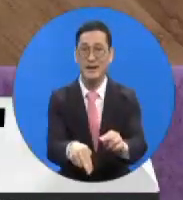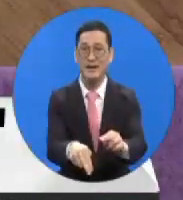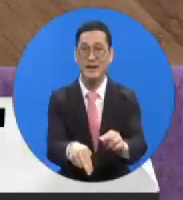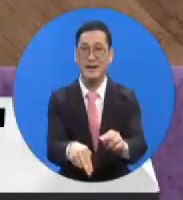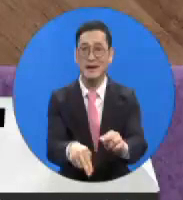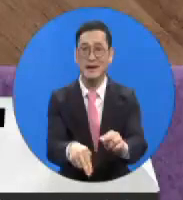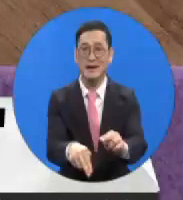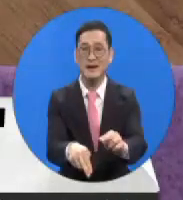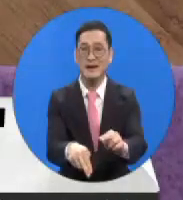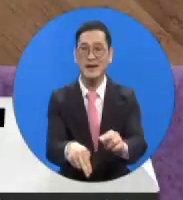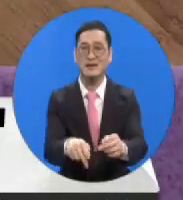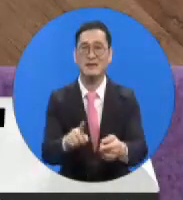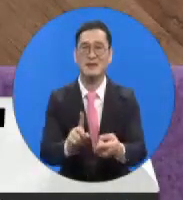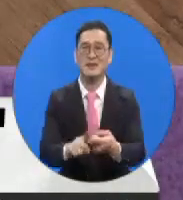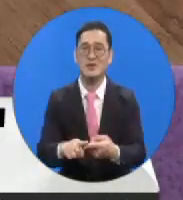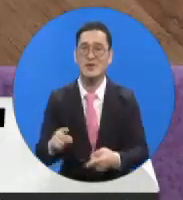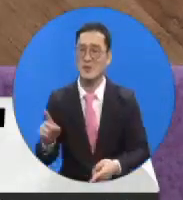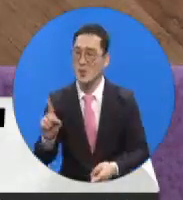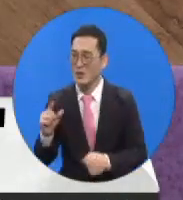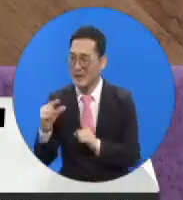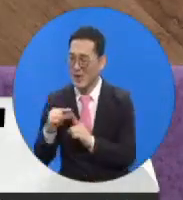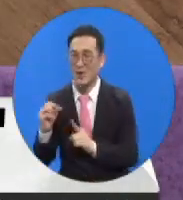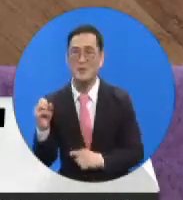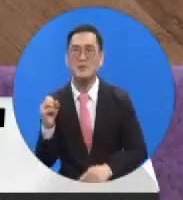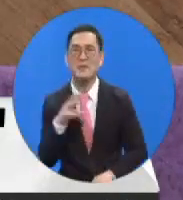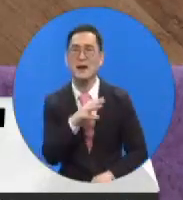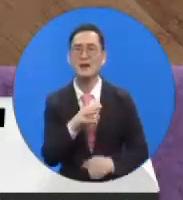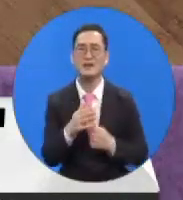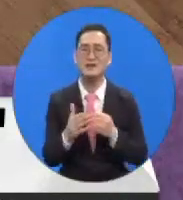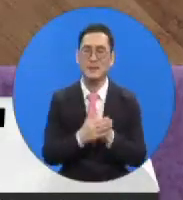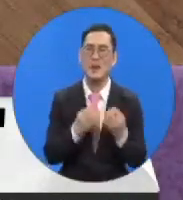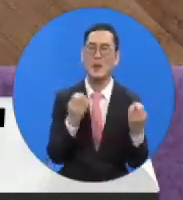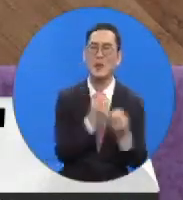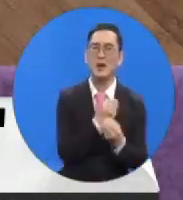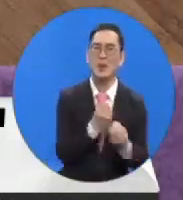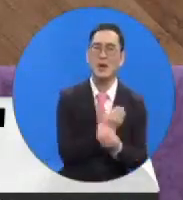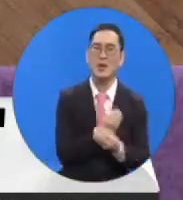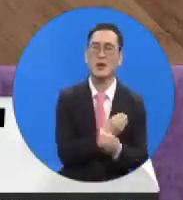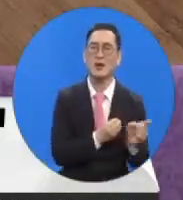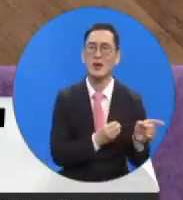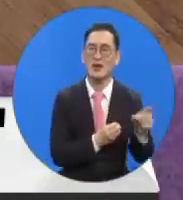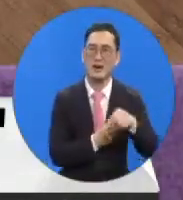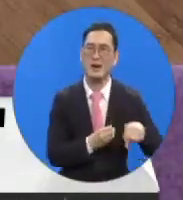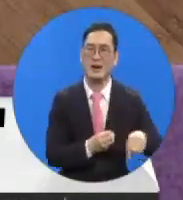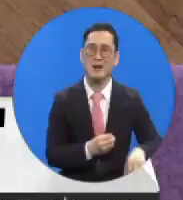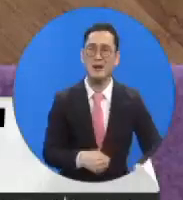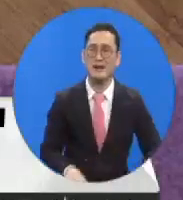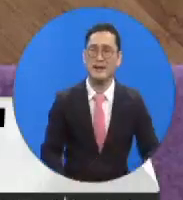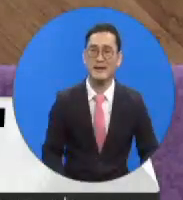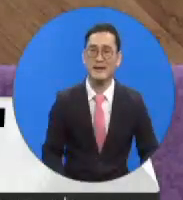했으면 모르는데 마치 사퇴면 이게 잠잠하지 않겠냐 그 뉘앙스 자체가 아마 수사를 좀